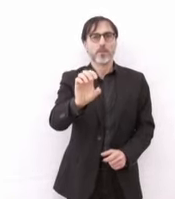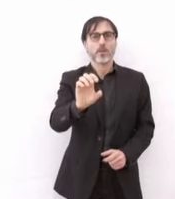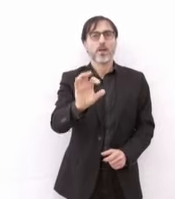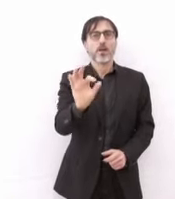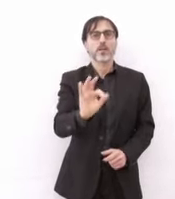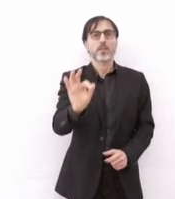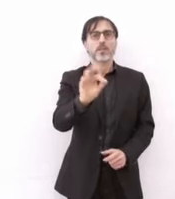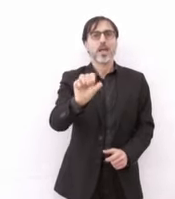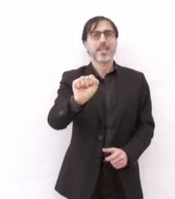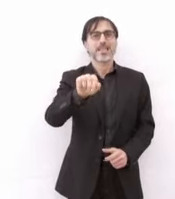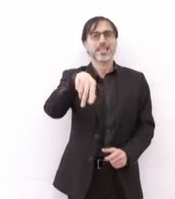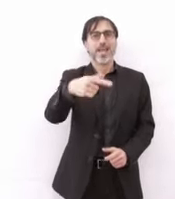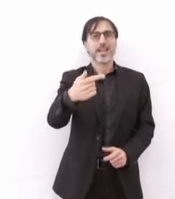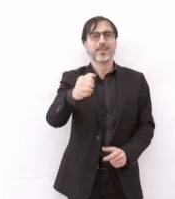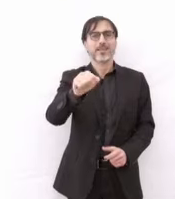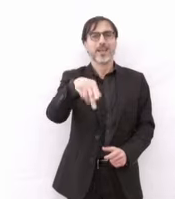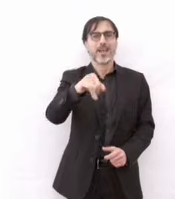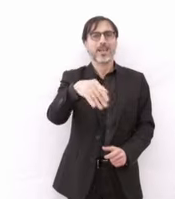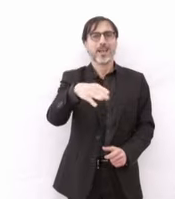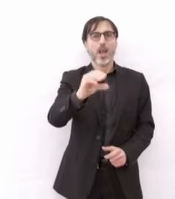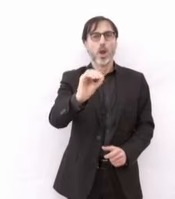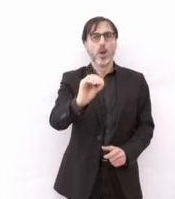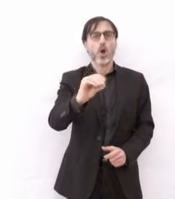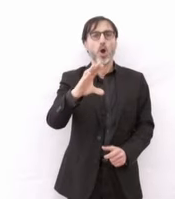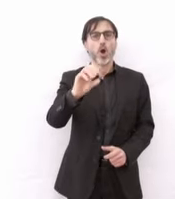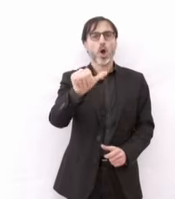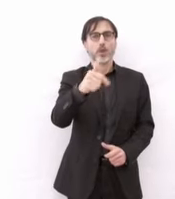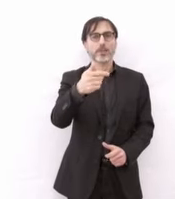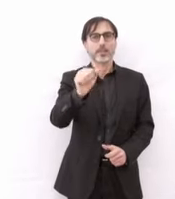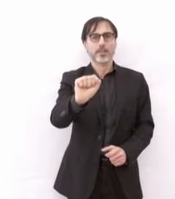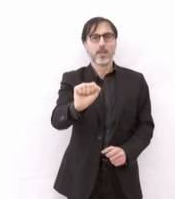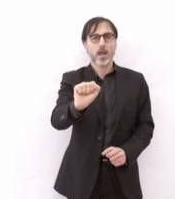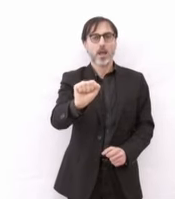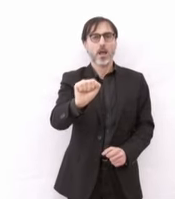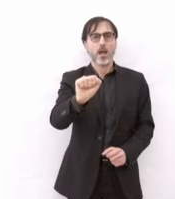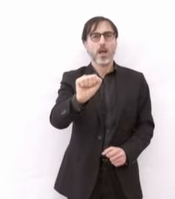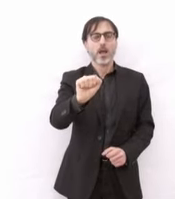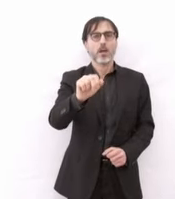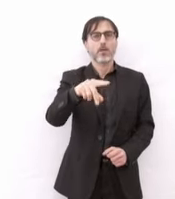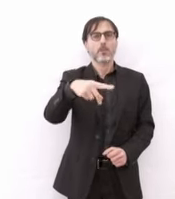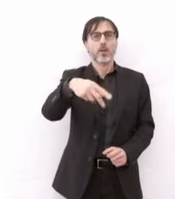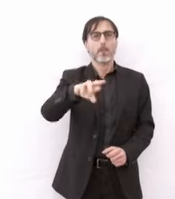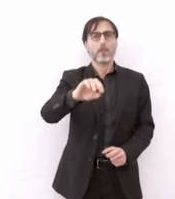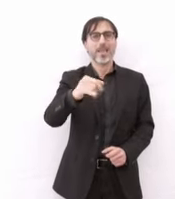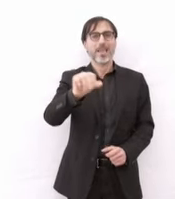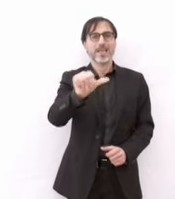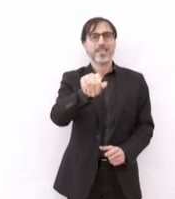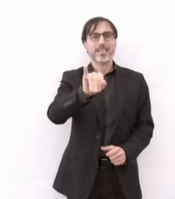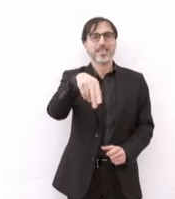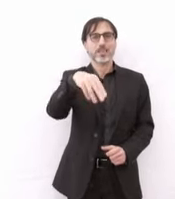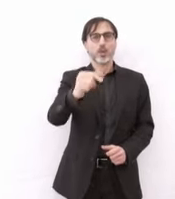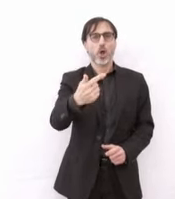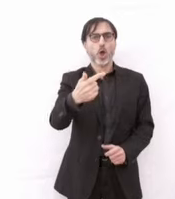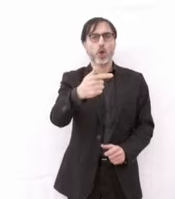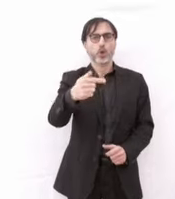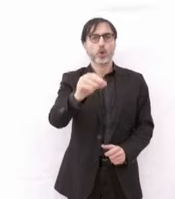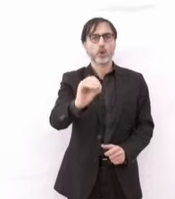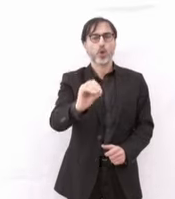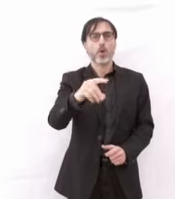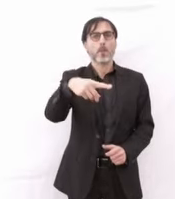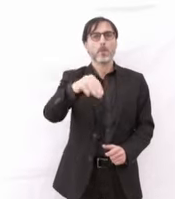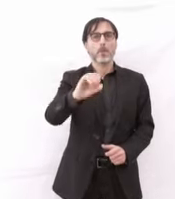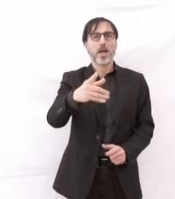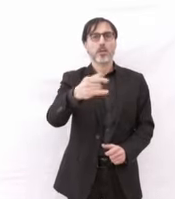Francesco Santaniello, Stella Costa, Fabio Perissinotto, Domenico